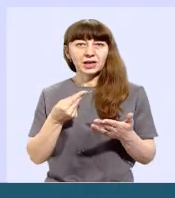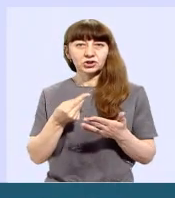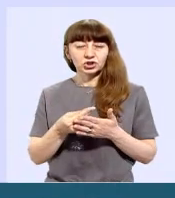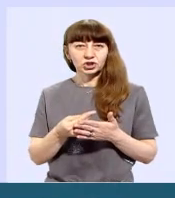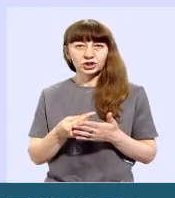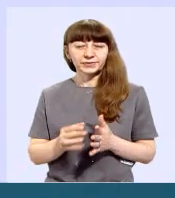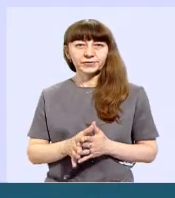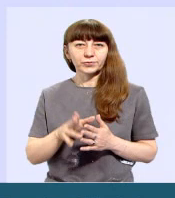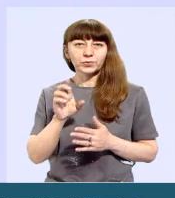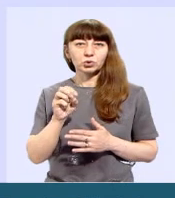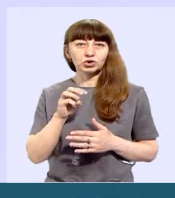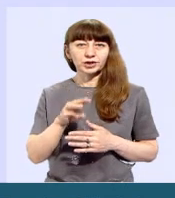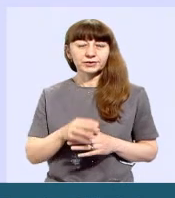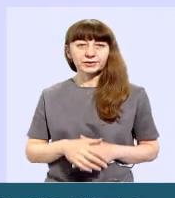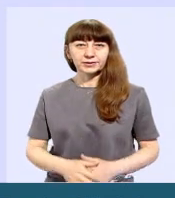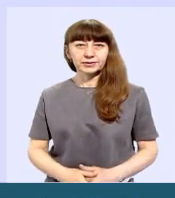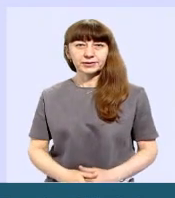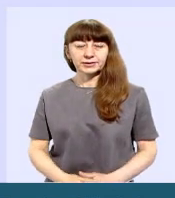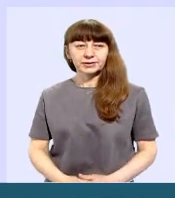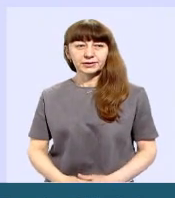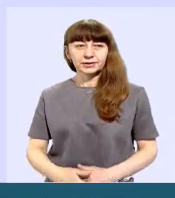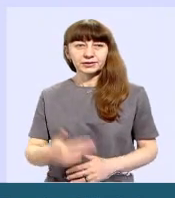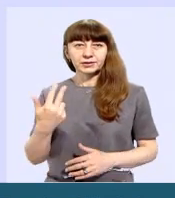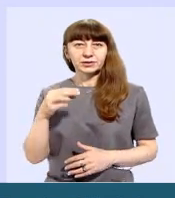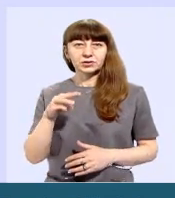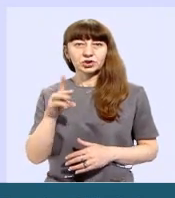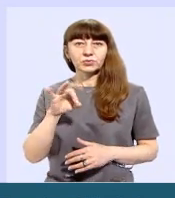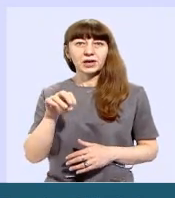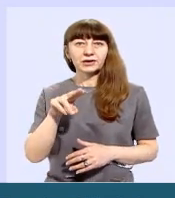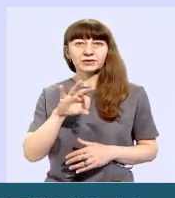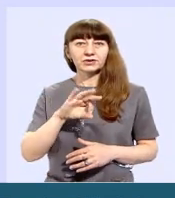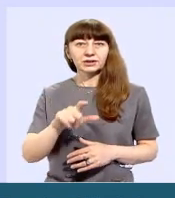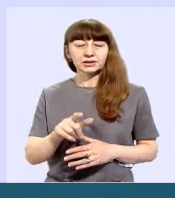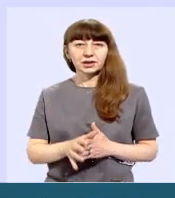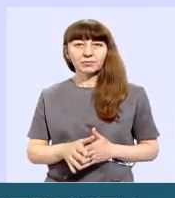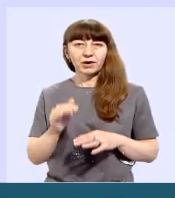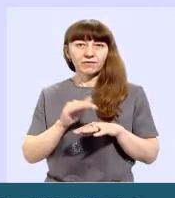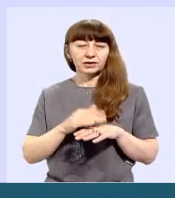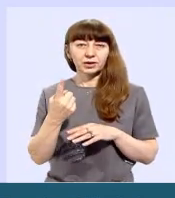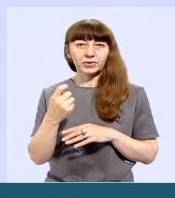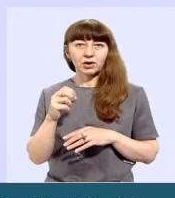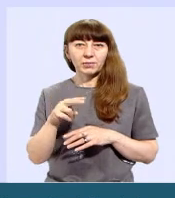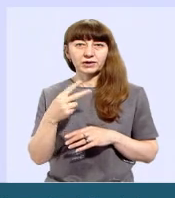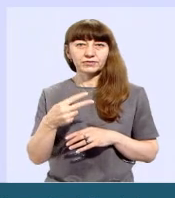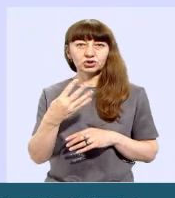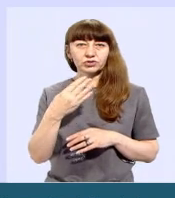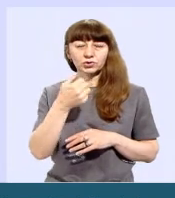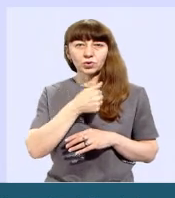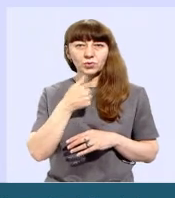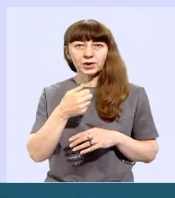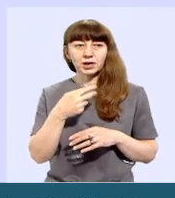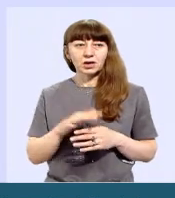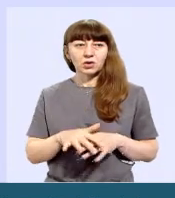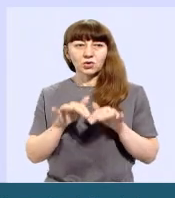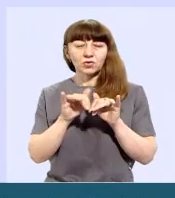30 миллиард теңге аударылды. 2024 жылдың 1 сәуіріндегі жағдай бойынша бюджет шығысы 120,3 миллиард